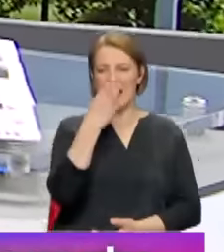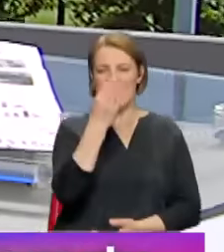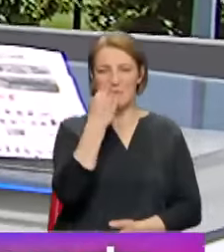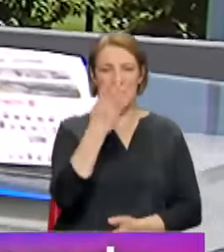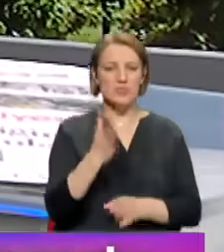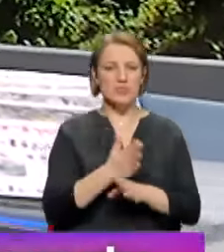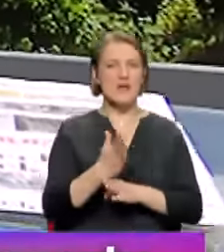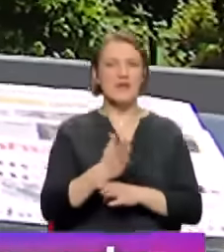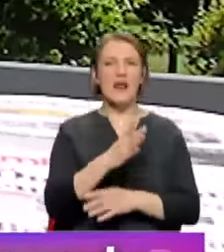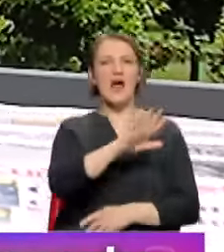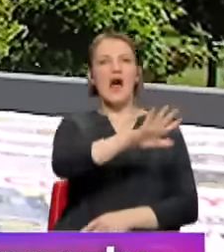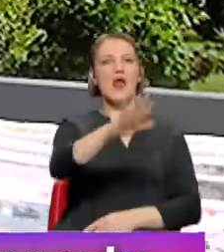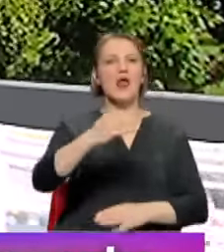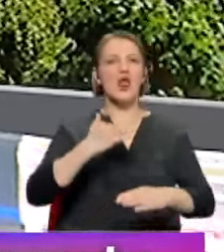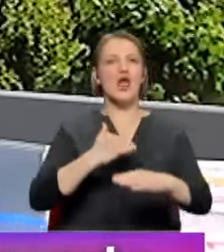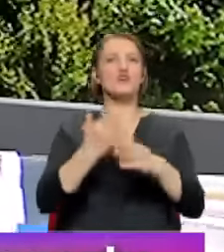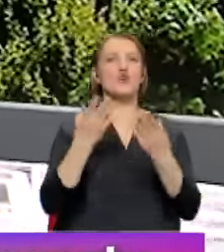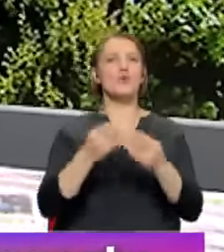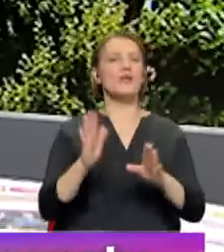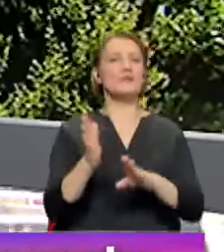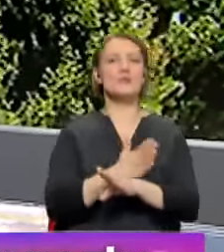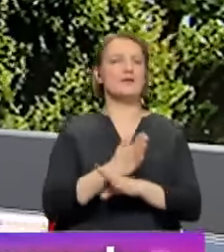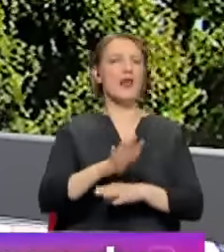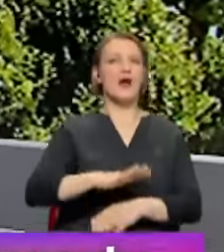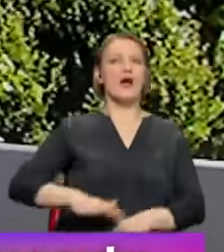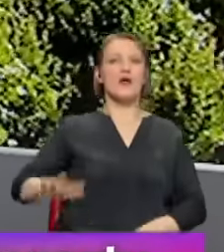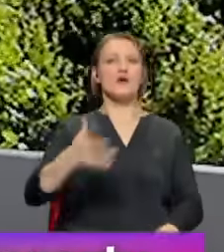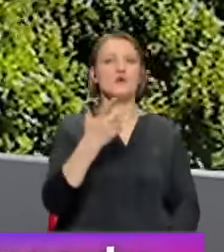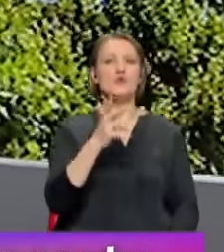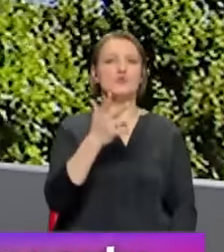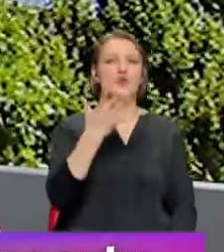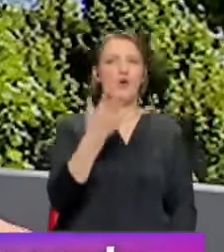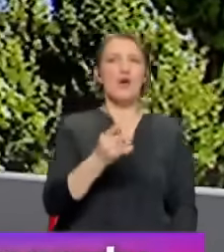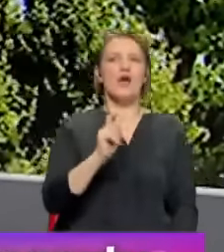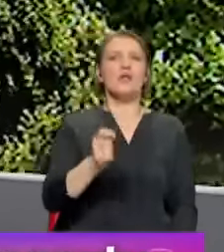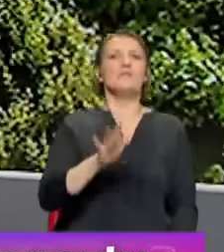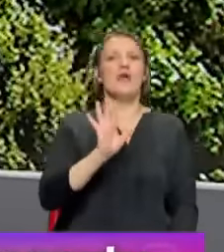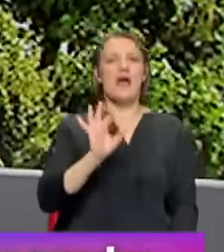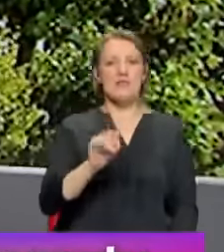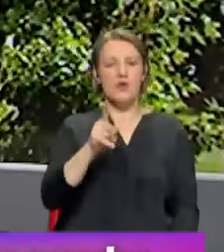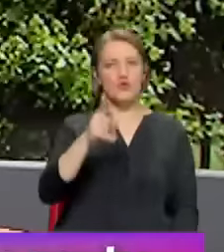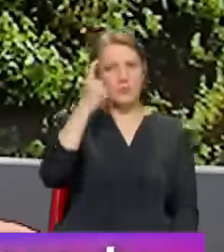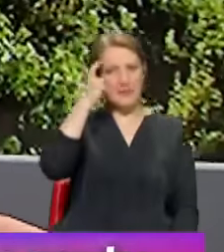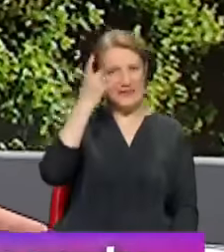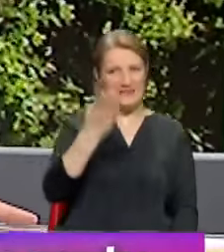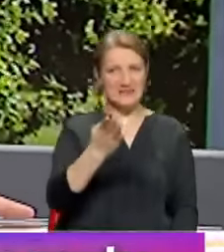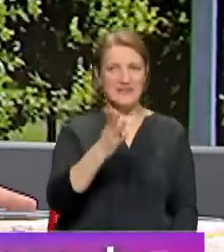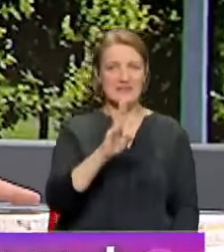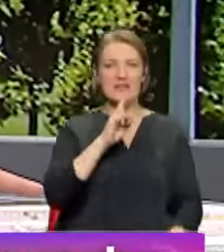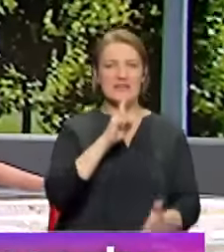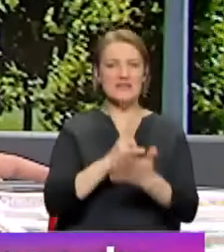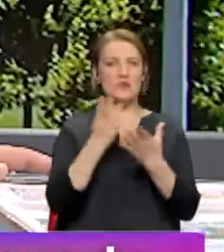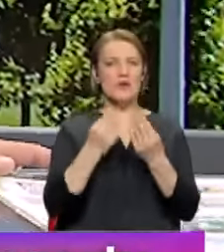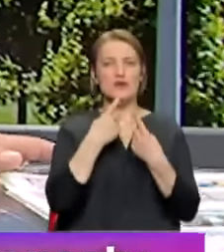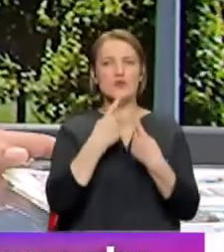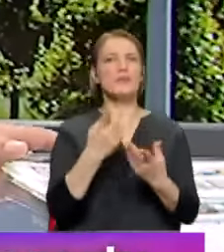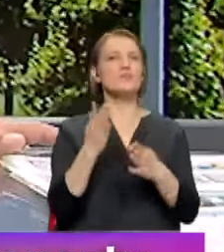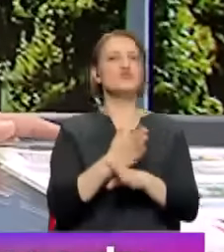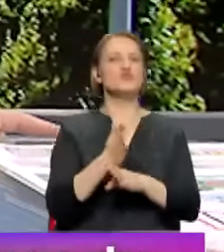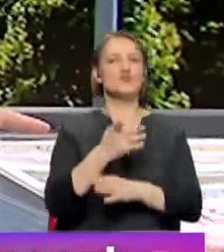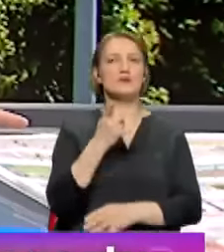İkramiyeler neden herkese eşit yatmadı? Neden herkese 3000 lira olarak yatmadı? Hemen onun da bilgisini net olarak söyleyelim.